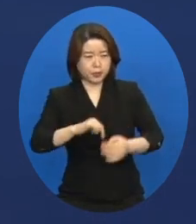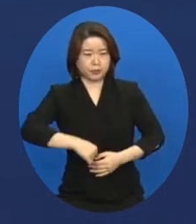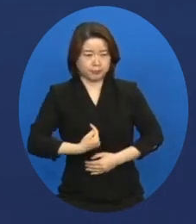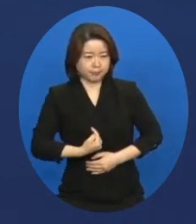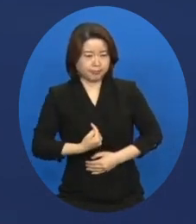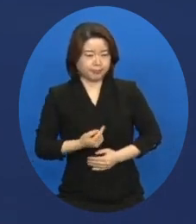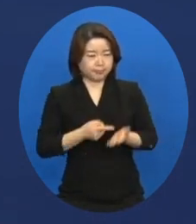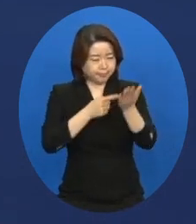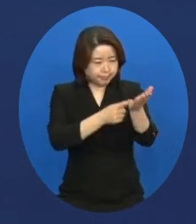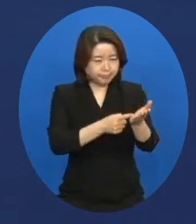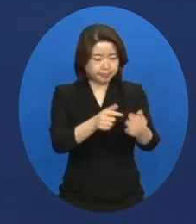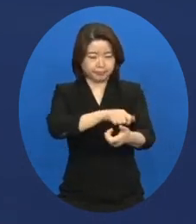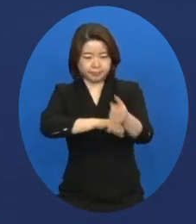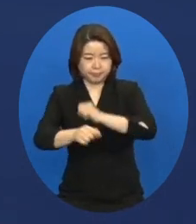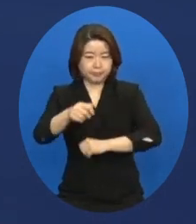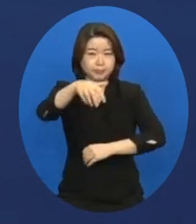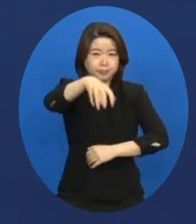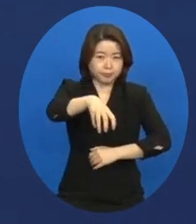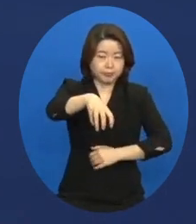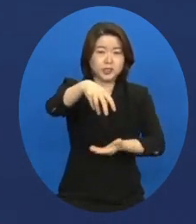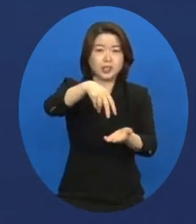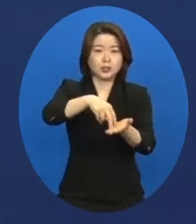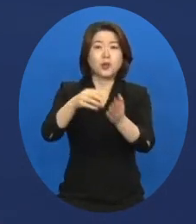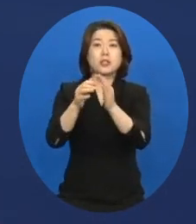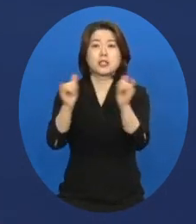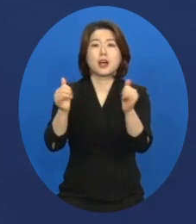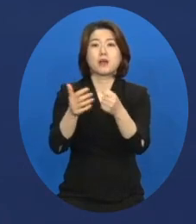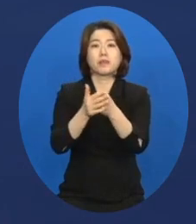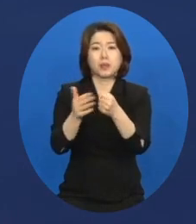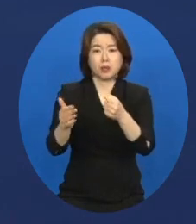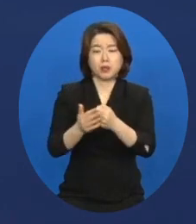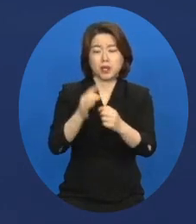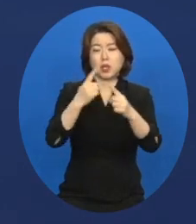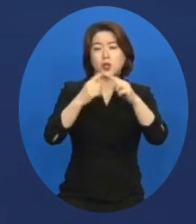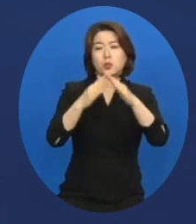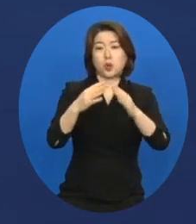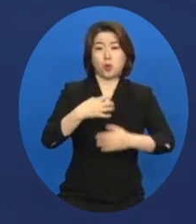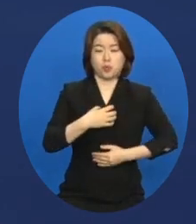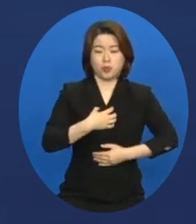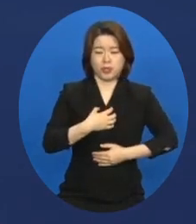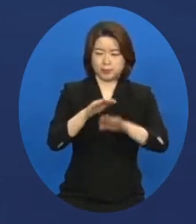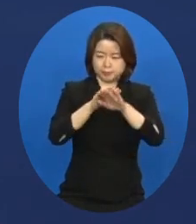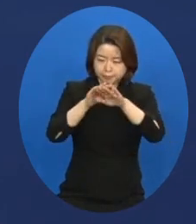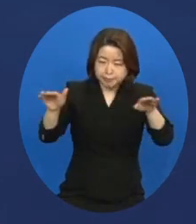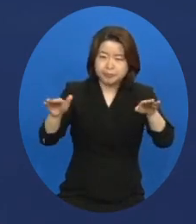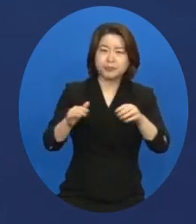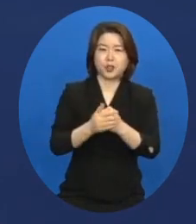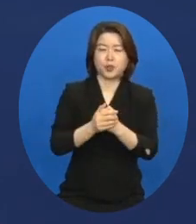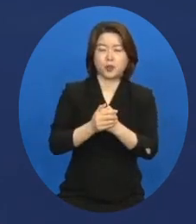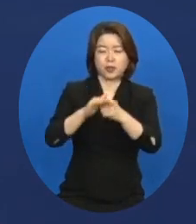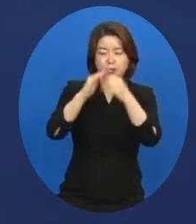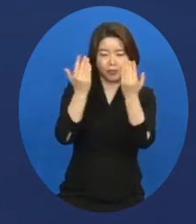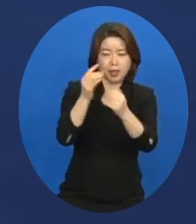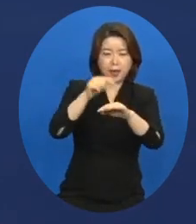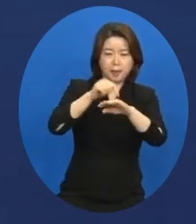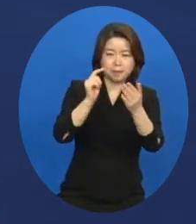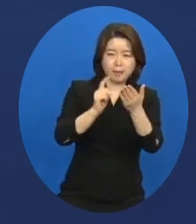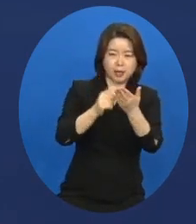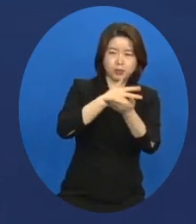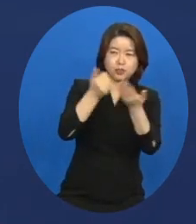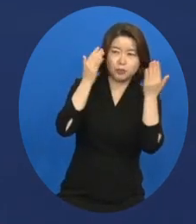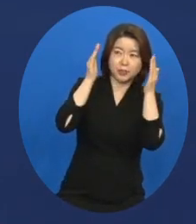자원하여 앞장서는 그런 분들 때문에 교회의 위기가 극복되고 다들 마음이 주님을 향하게